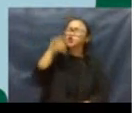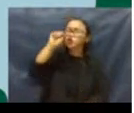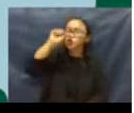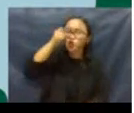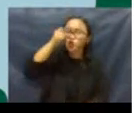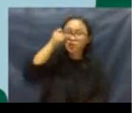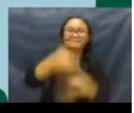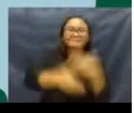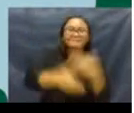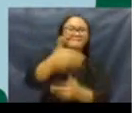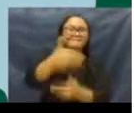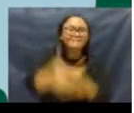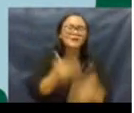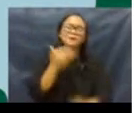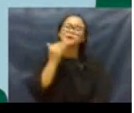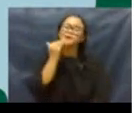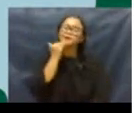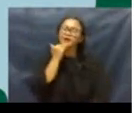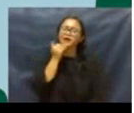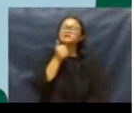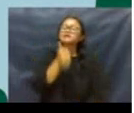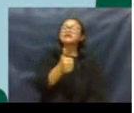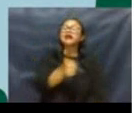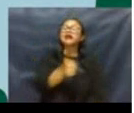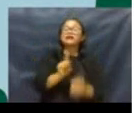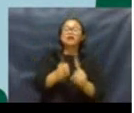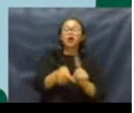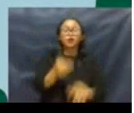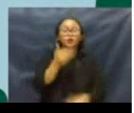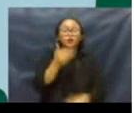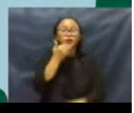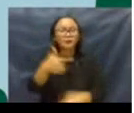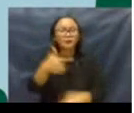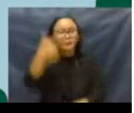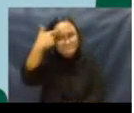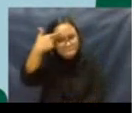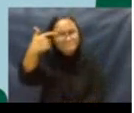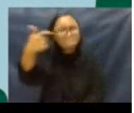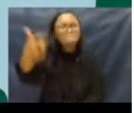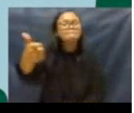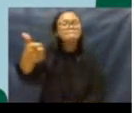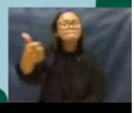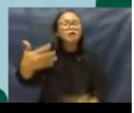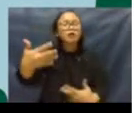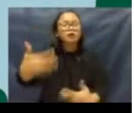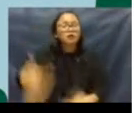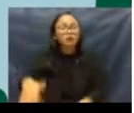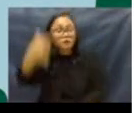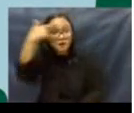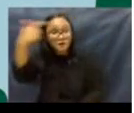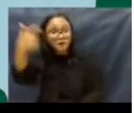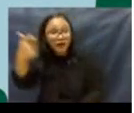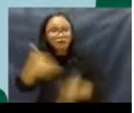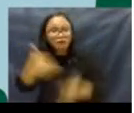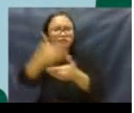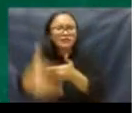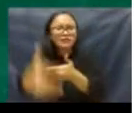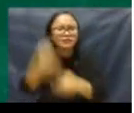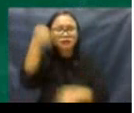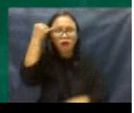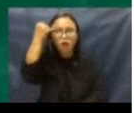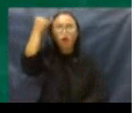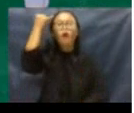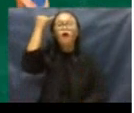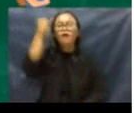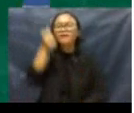mudah. Setelah jadi mudah, akan jadi mahir. Setelah mahir, akan menjadi insting.